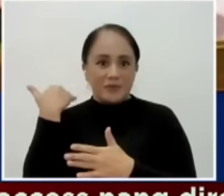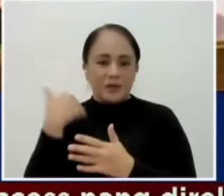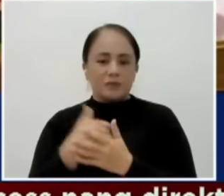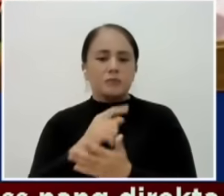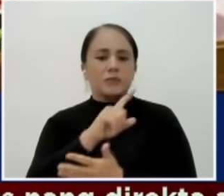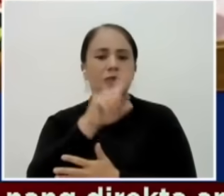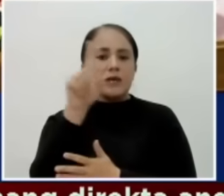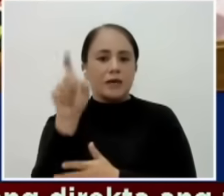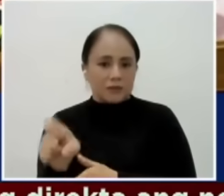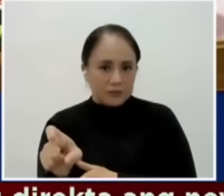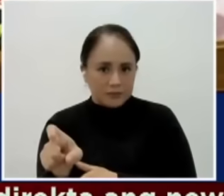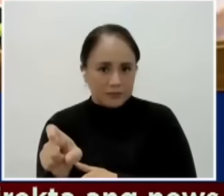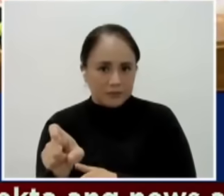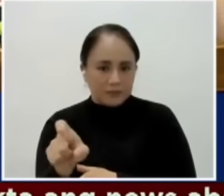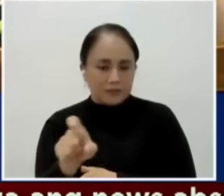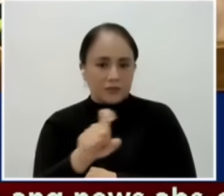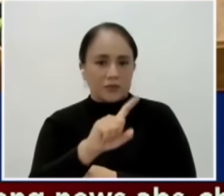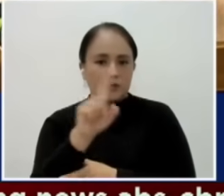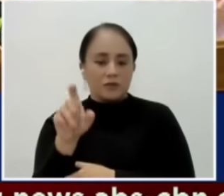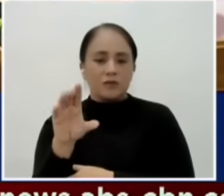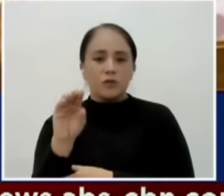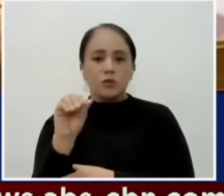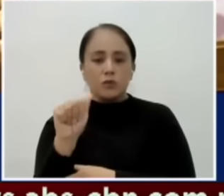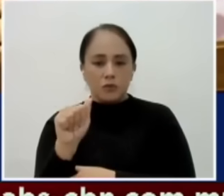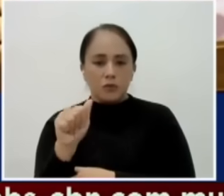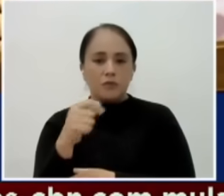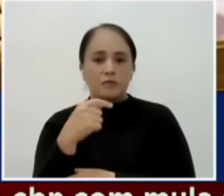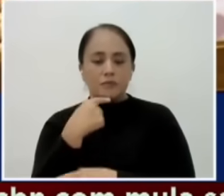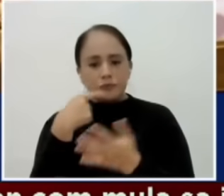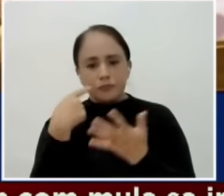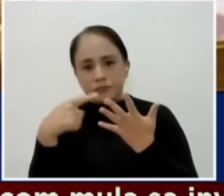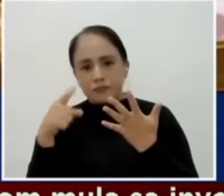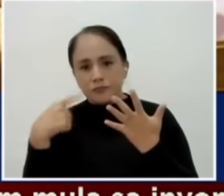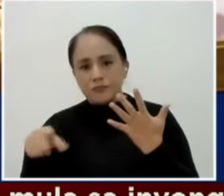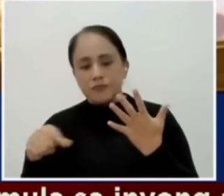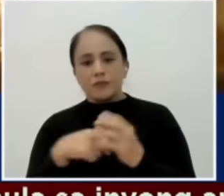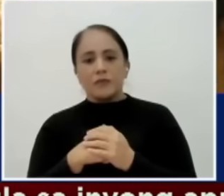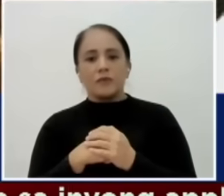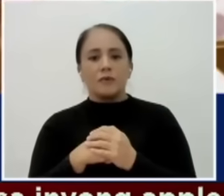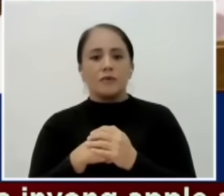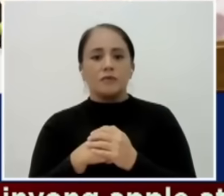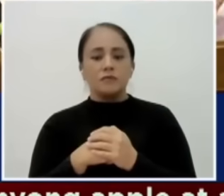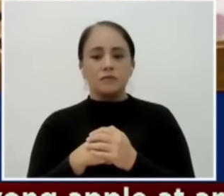ang COA at tinignan ko po ang mga